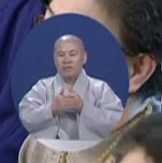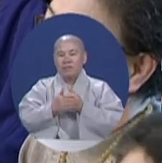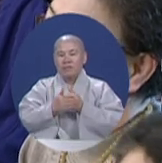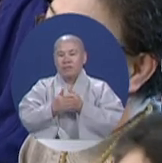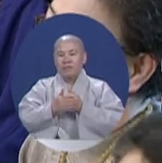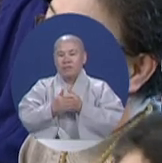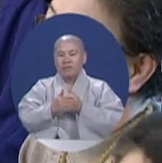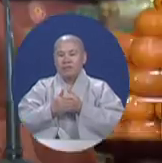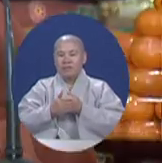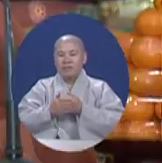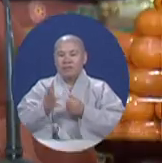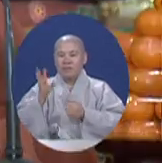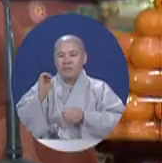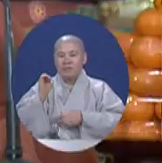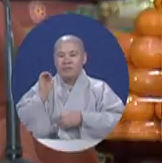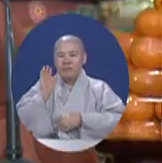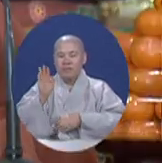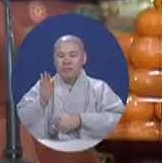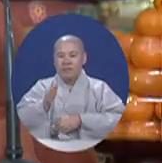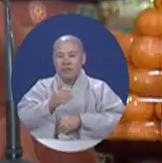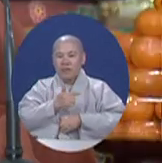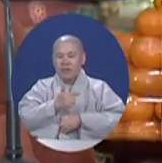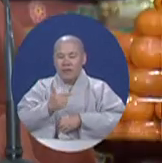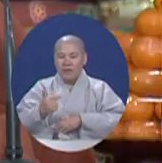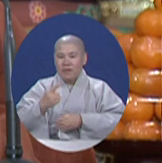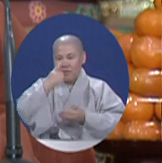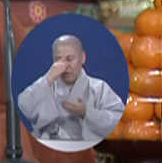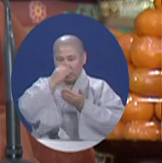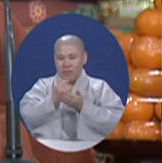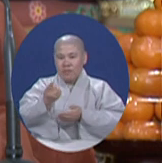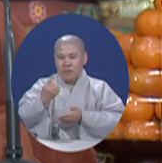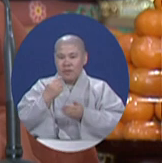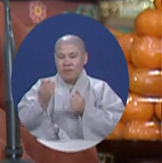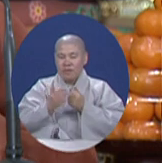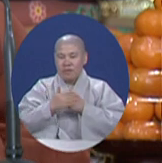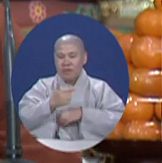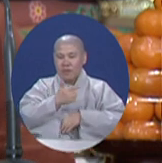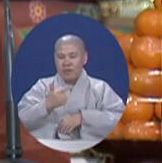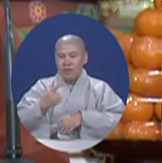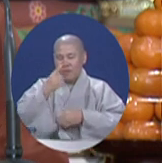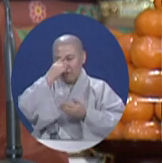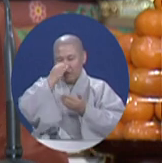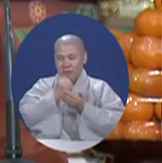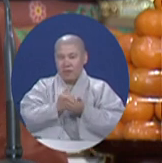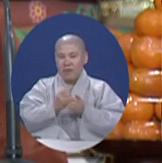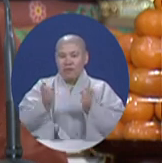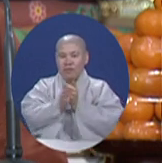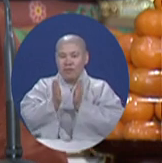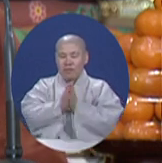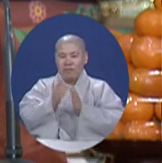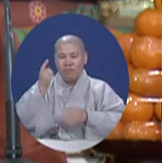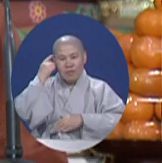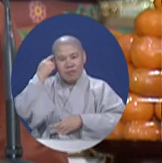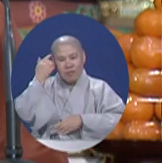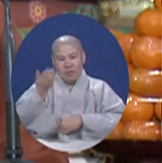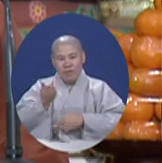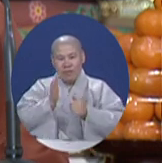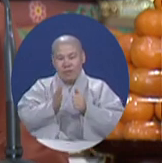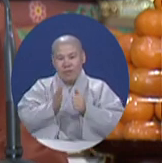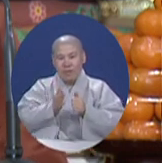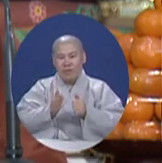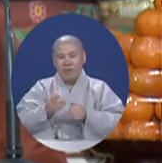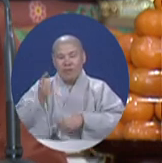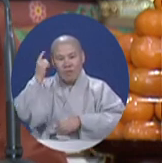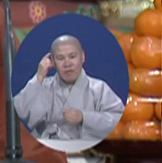있으면요. 경봉 큰 스님이 오시니까 경봉 큰 스님한테 한번 여쭤보십시오. 그랬거든. 왜 직접